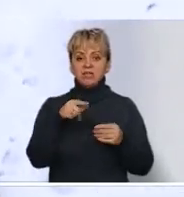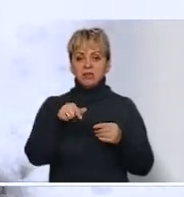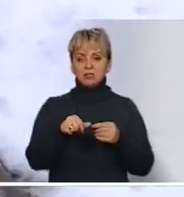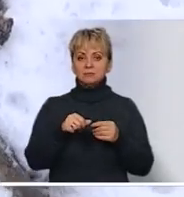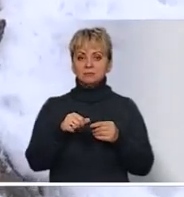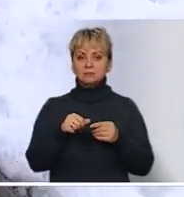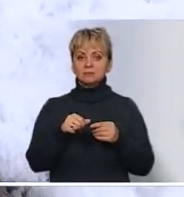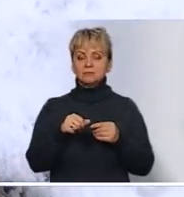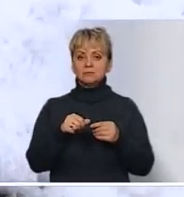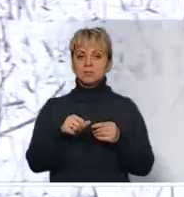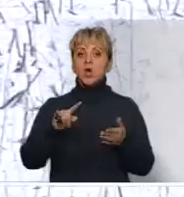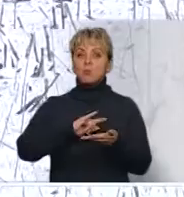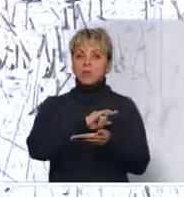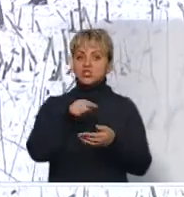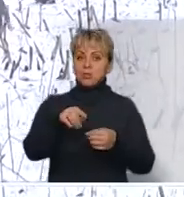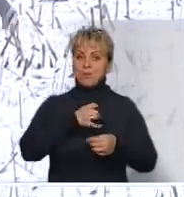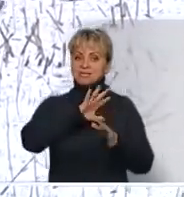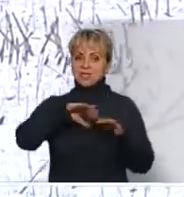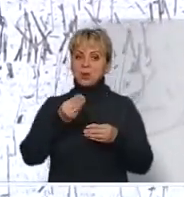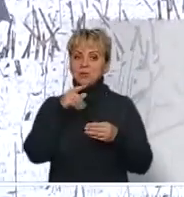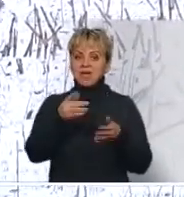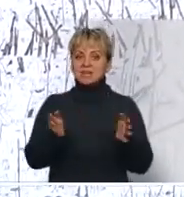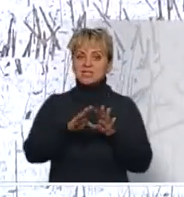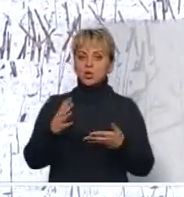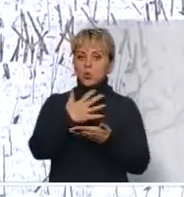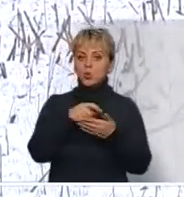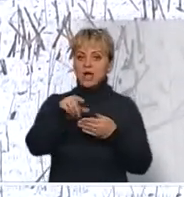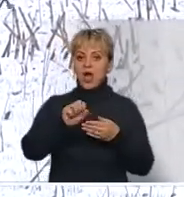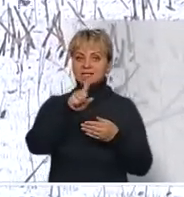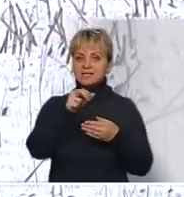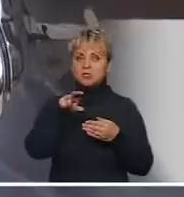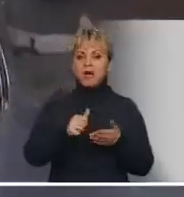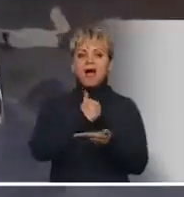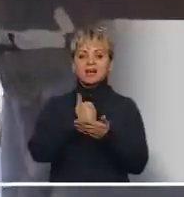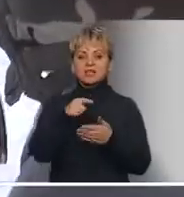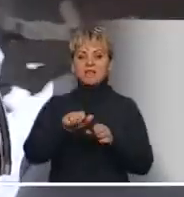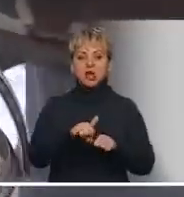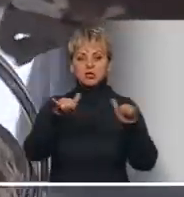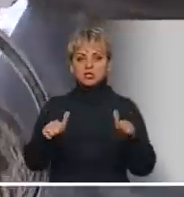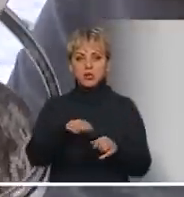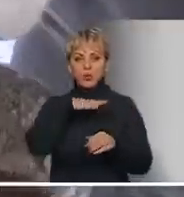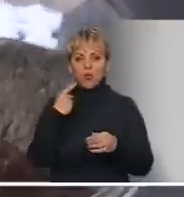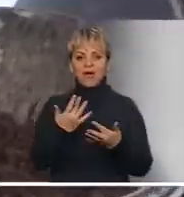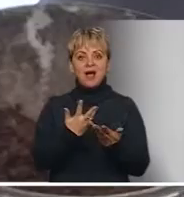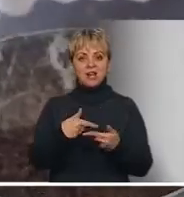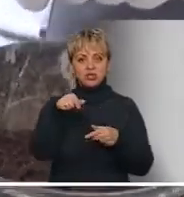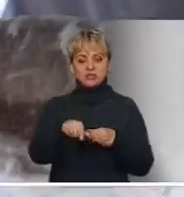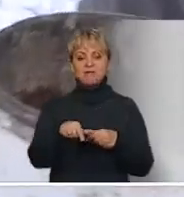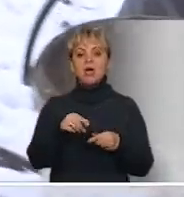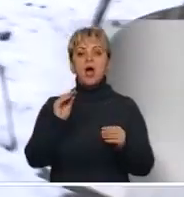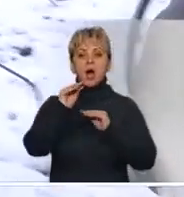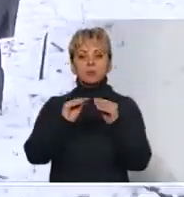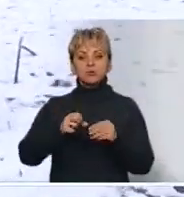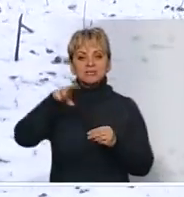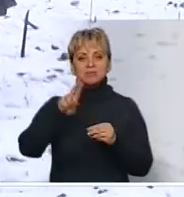Их же видно. Мыши под снегом питаются остатками урожая, озимыми, а главное – плодят бесчисленное